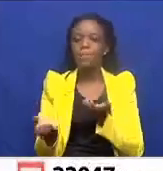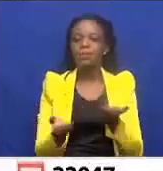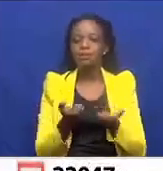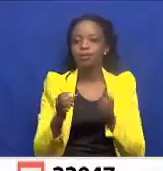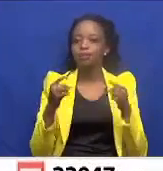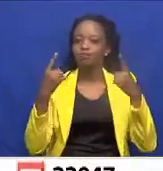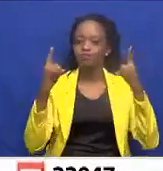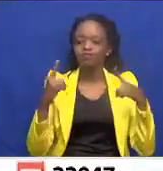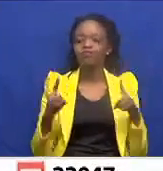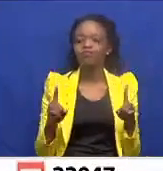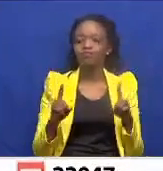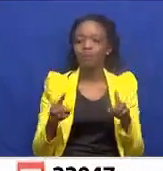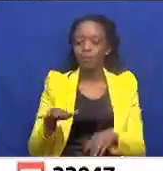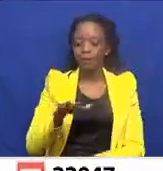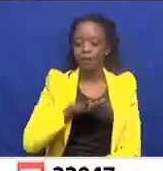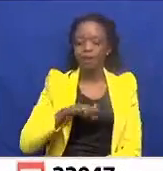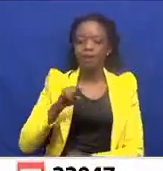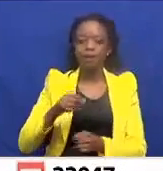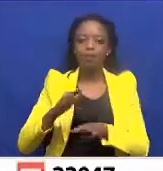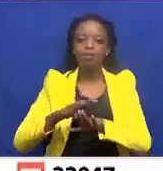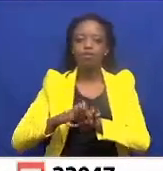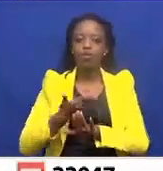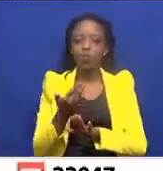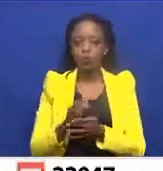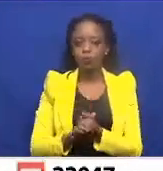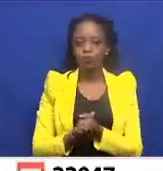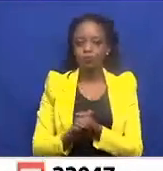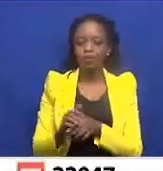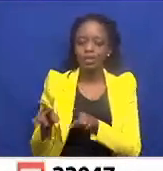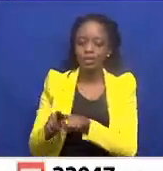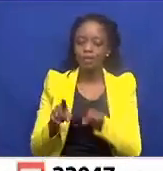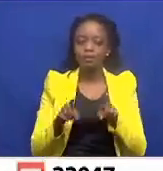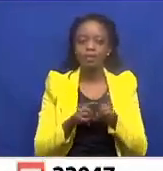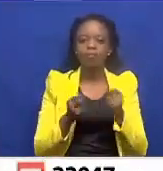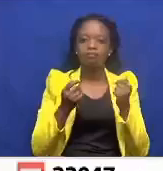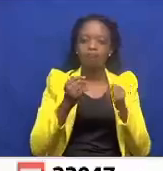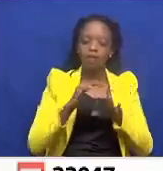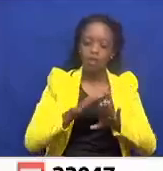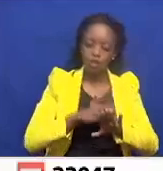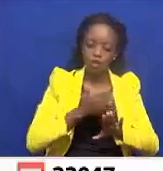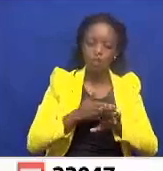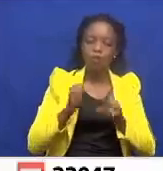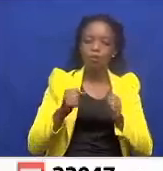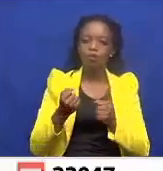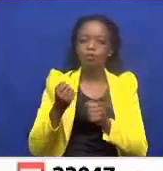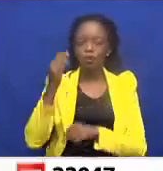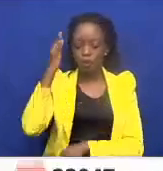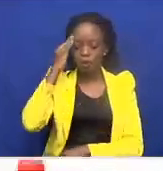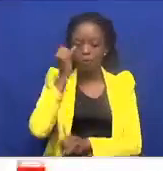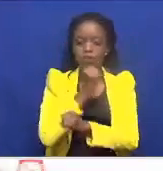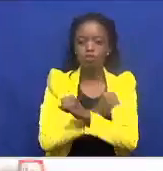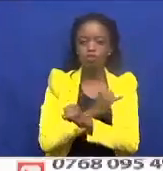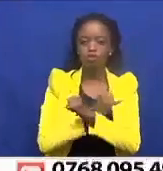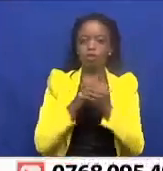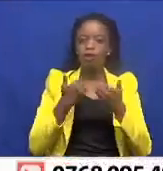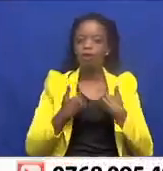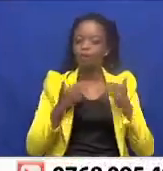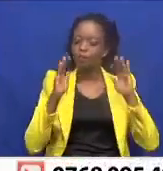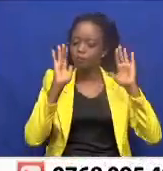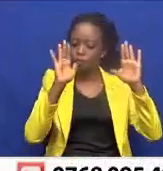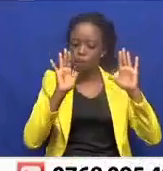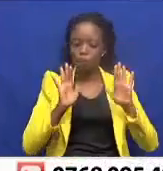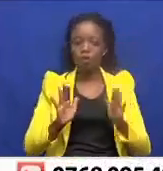kuenea kwa hii eneo ya Kikuyu Vile vile, Kikuyu vile tunaelewa, kuna institutions ambazo ni muhimu